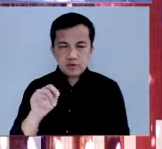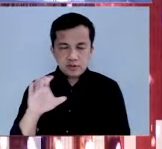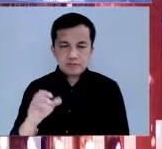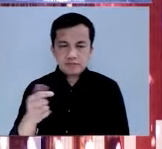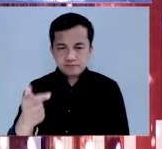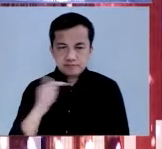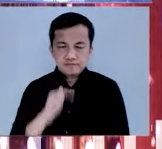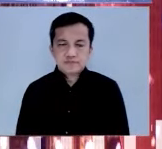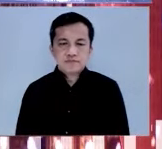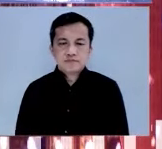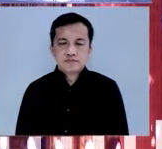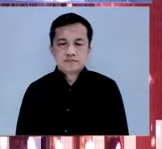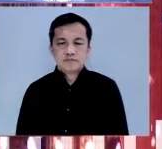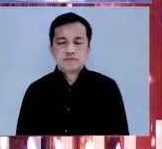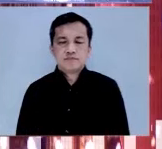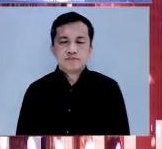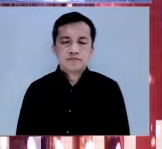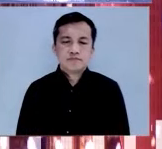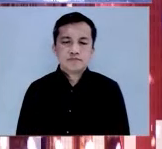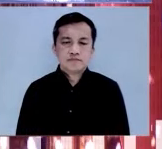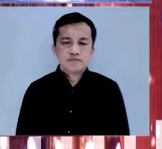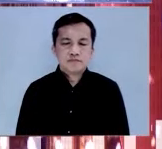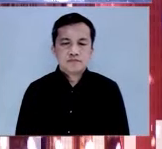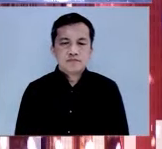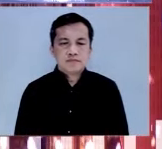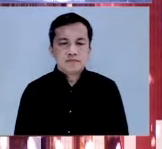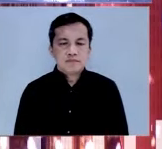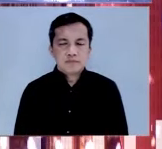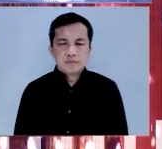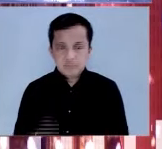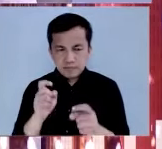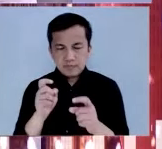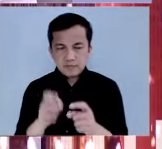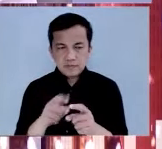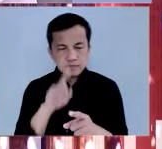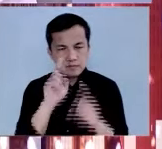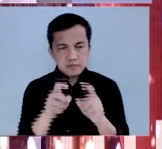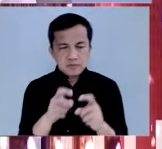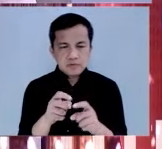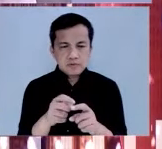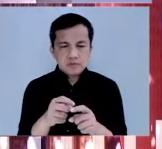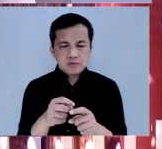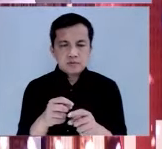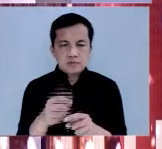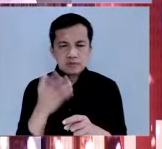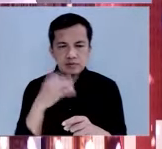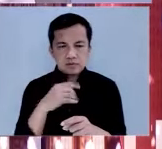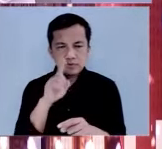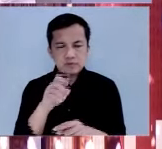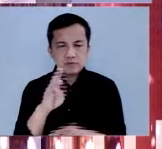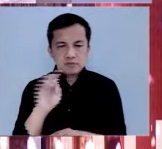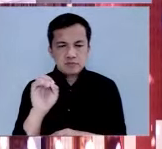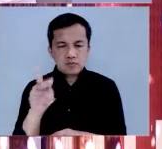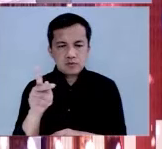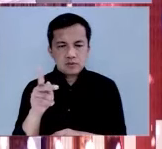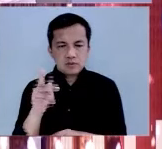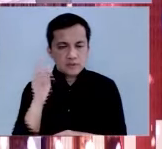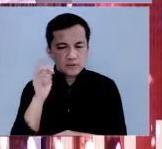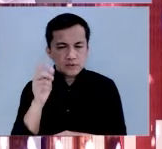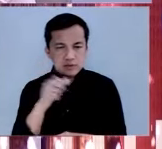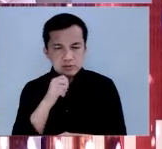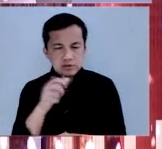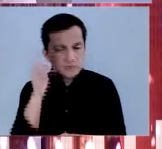Okay os is sana akong tanong mabilis lang Brian ah maganda yung tanong ni Bok kanina eh Hindi ko lang sure kung baka hindi mo lang narinig ng